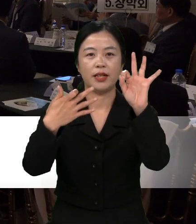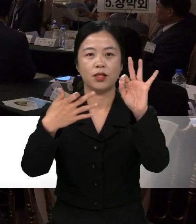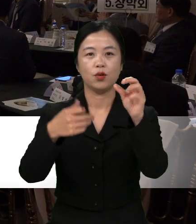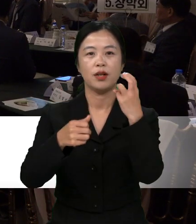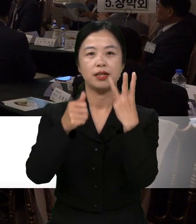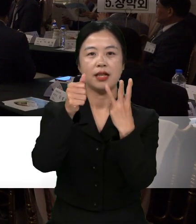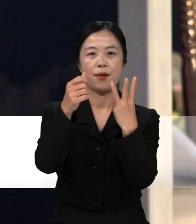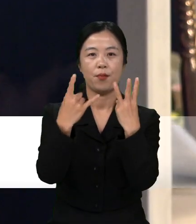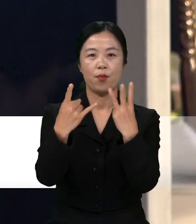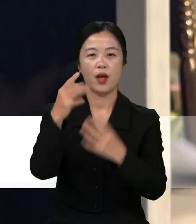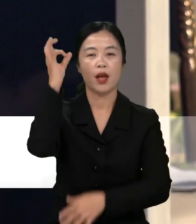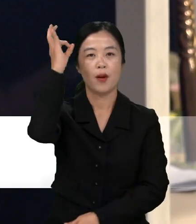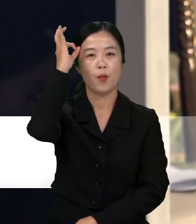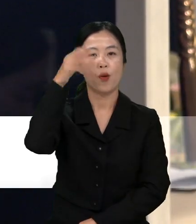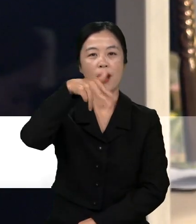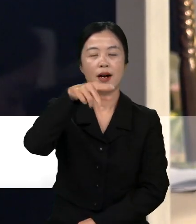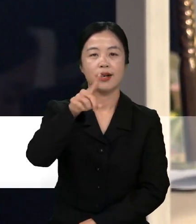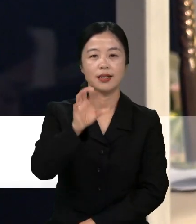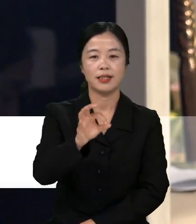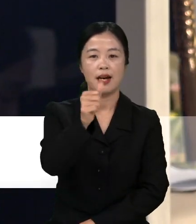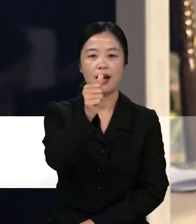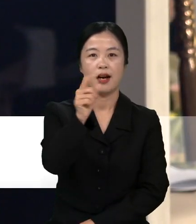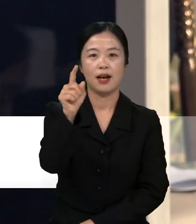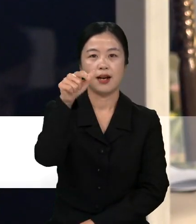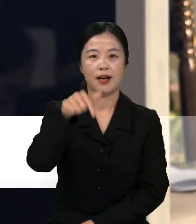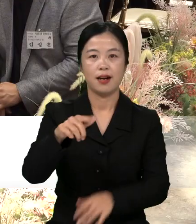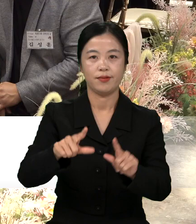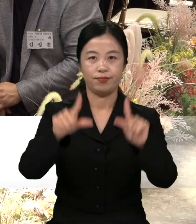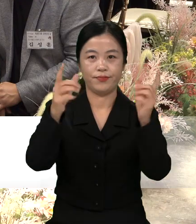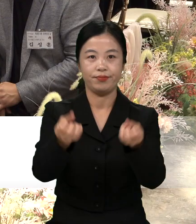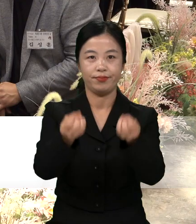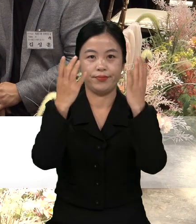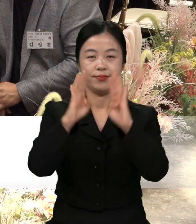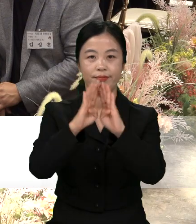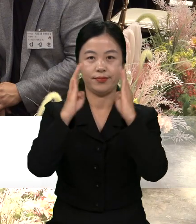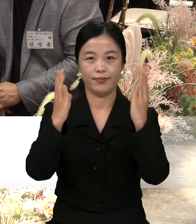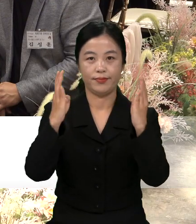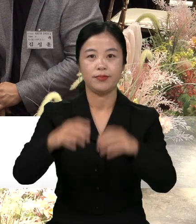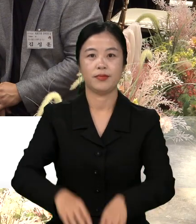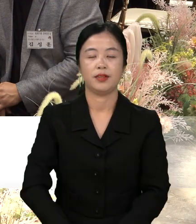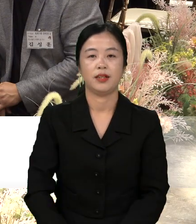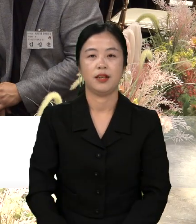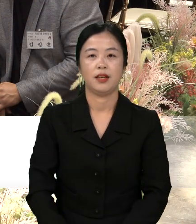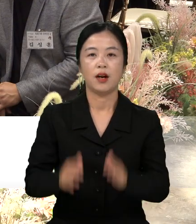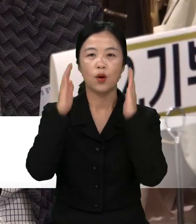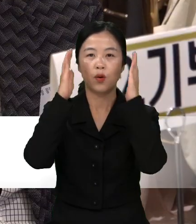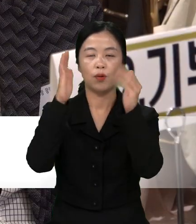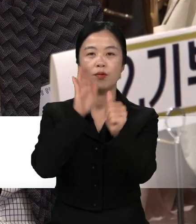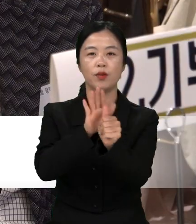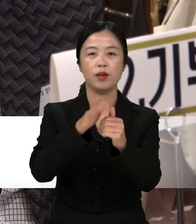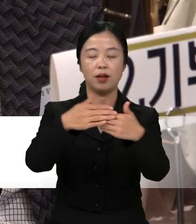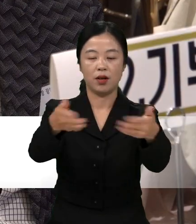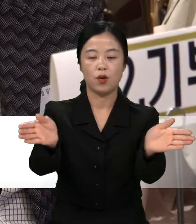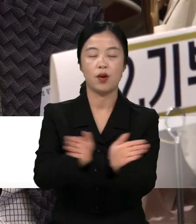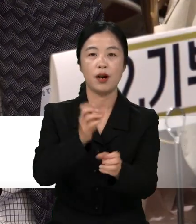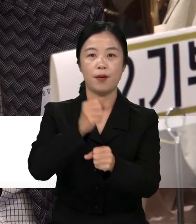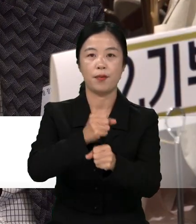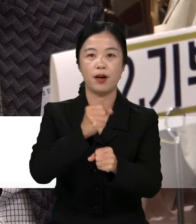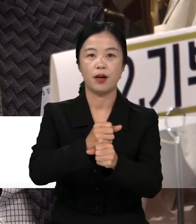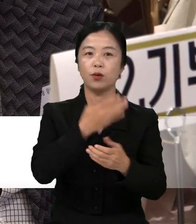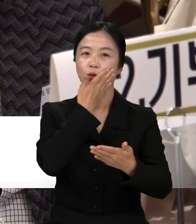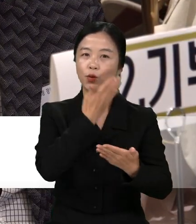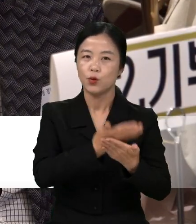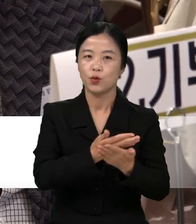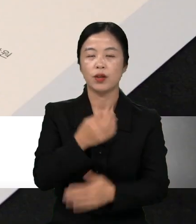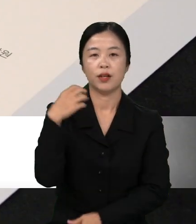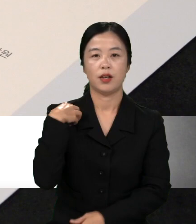19일 제 3회 포항 장학 인의 날 행사가 개최됐습니다 이번 행사에는 장학회 설립의 중추적 역할을 한